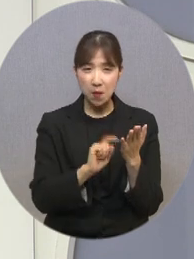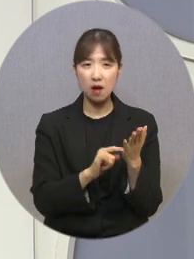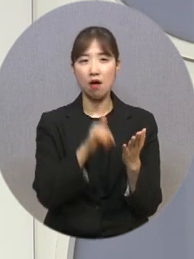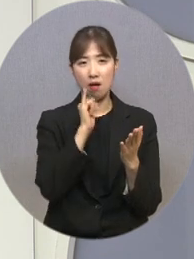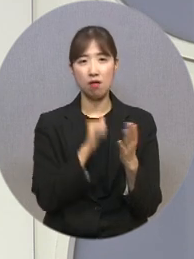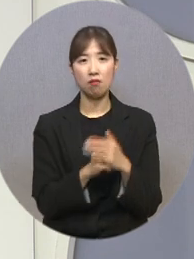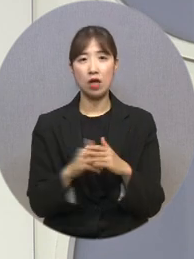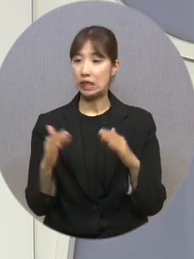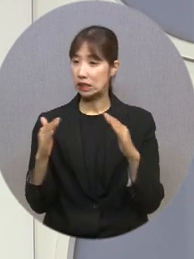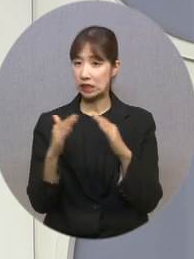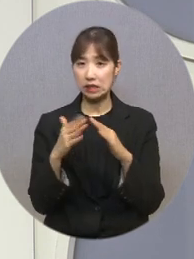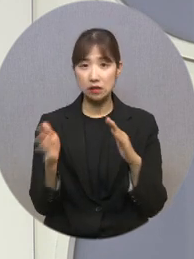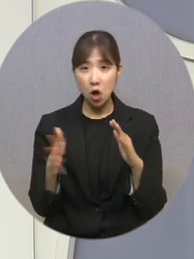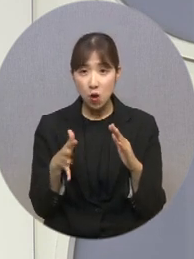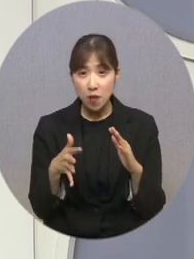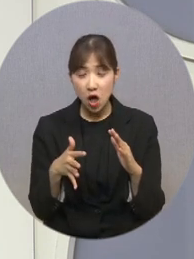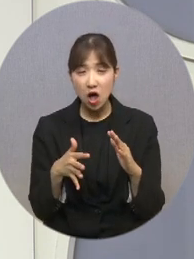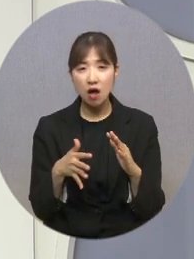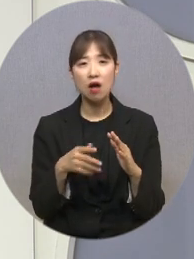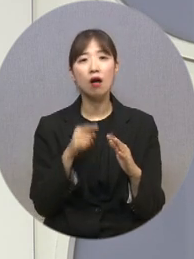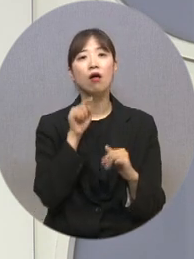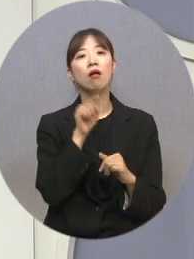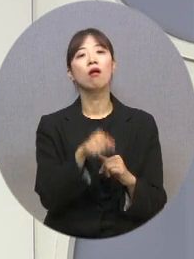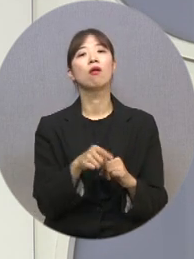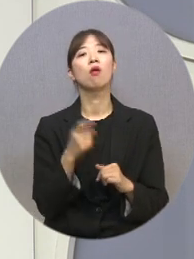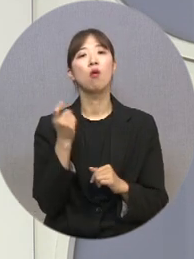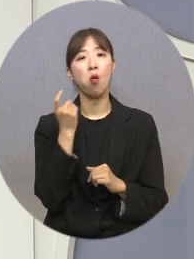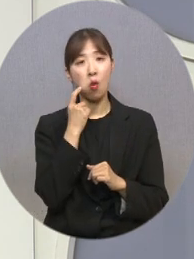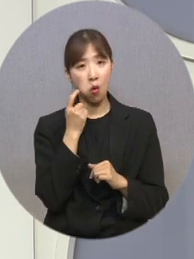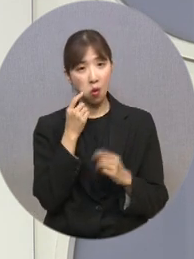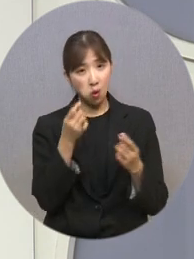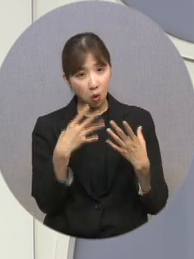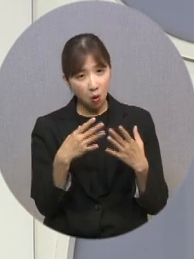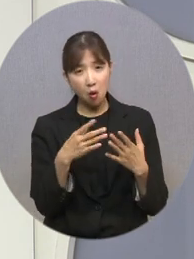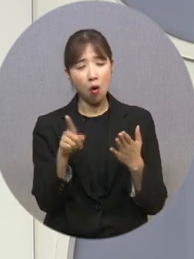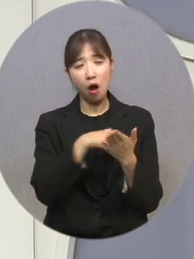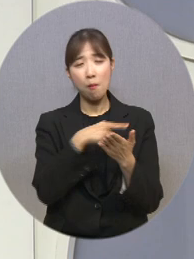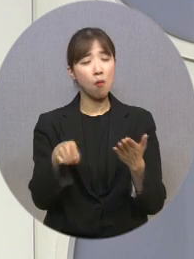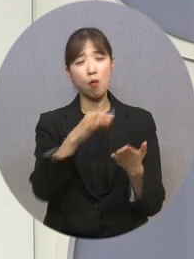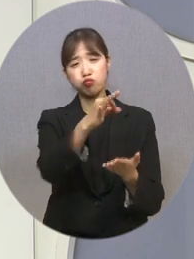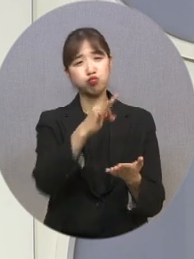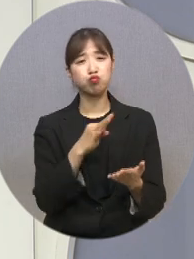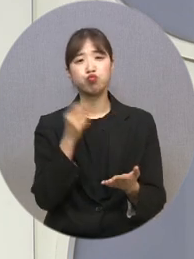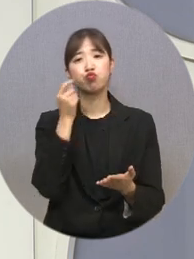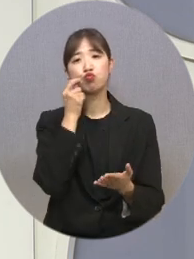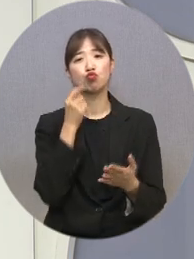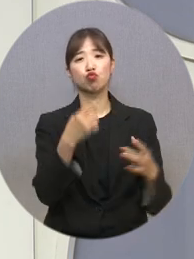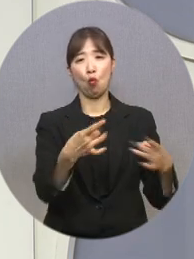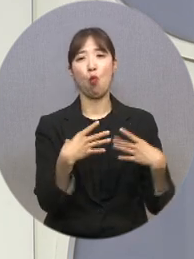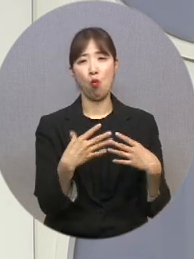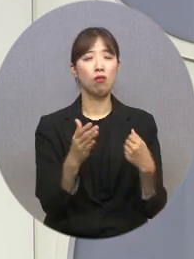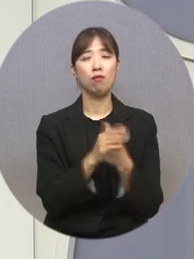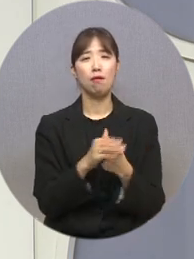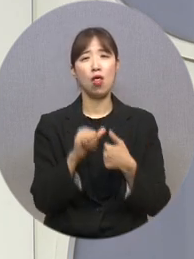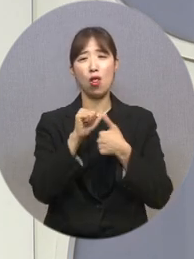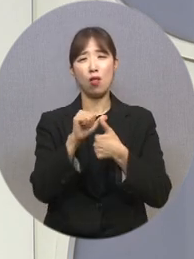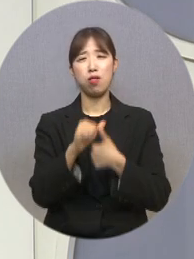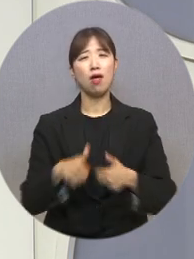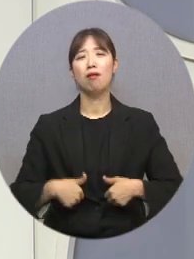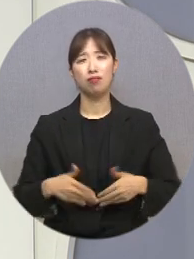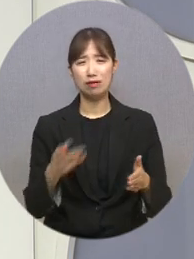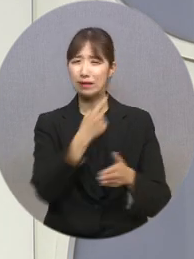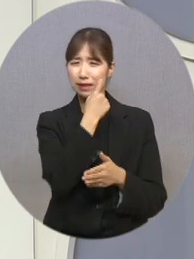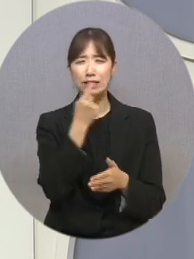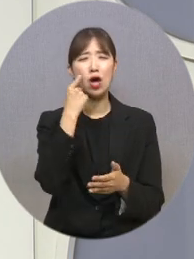그러면 아예 그런 집조차가 없었다면 그거는 이제 현재 자기 능력에 대한 기망이 되니까 싸울 이유도 없죠. 그리고 너무 쉽게